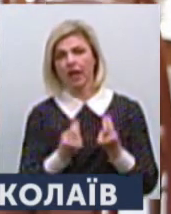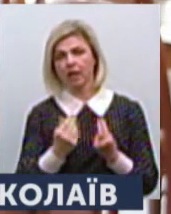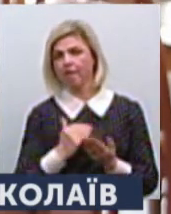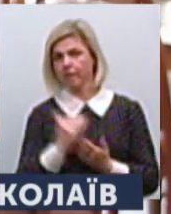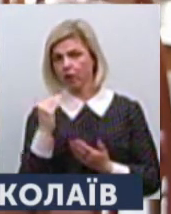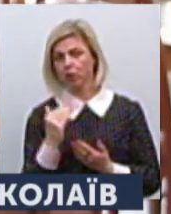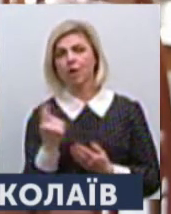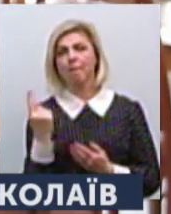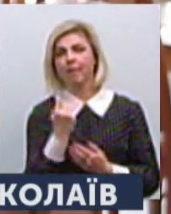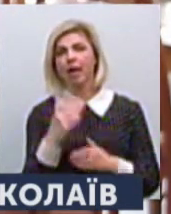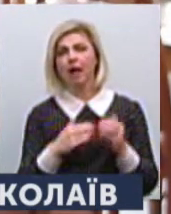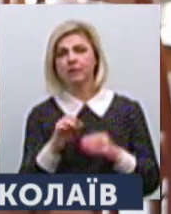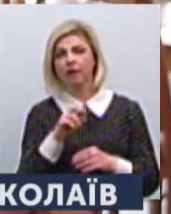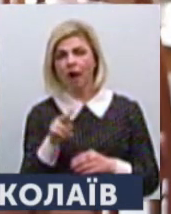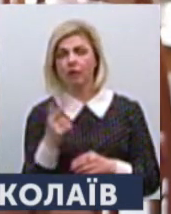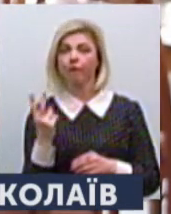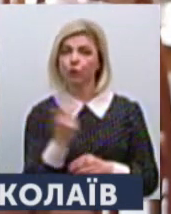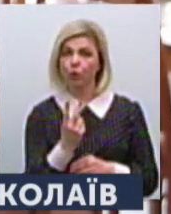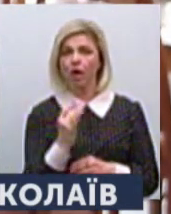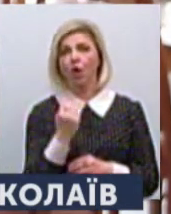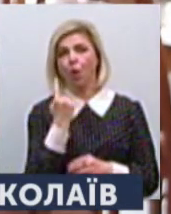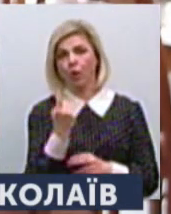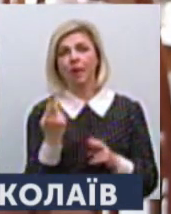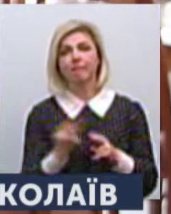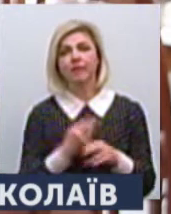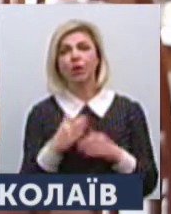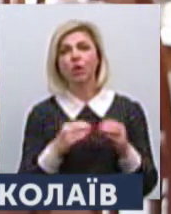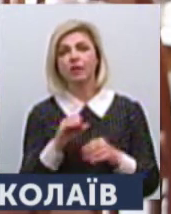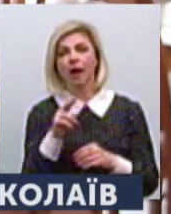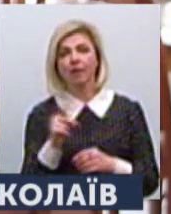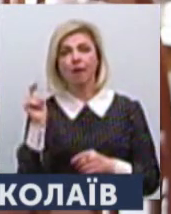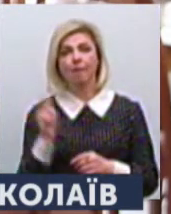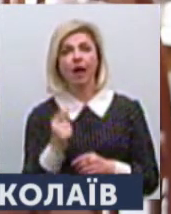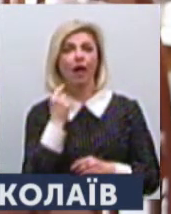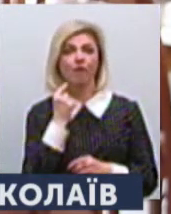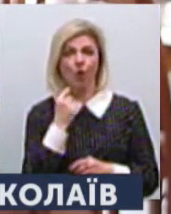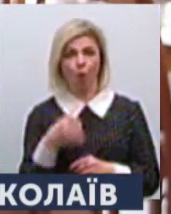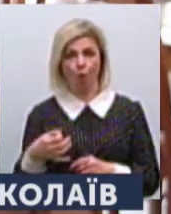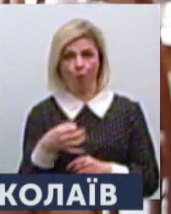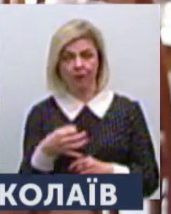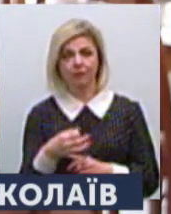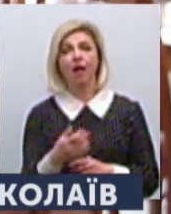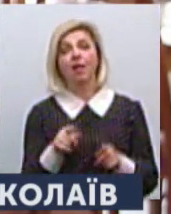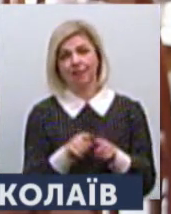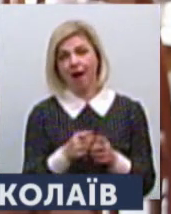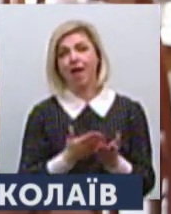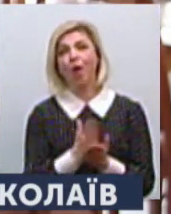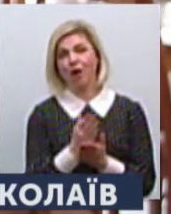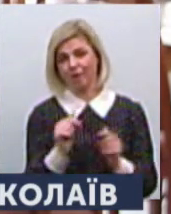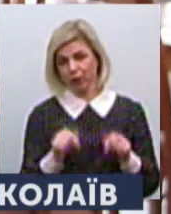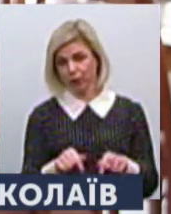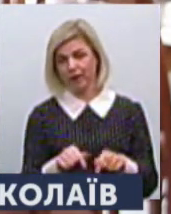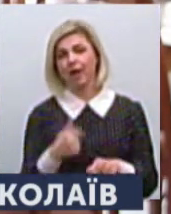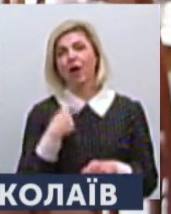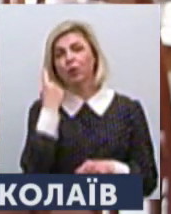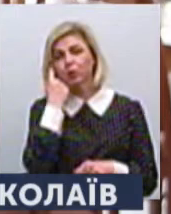багато першорозрядників, другорозрядників. І один безрозрядник приїхав з Кіровоградської області до нас. Ось така географія турніру. І я думаю,